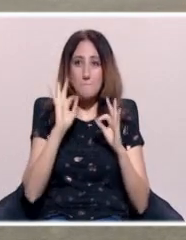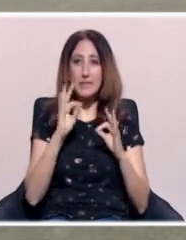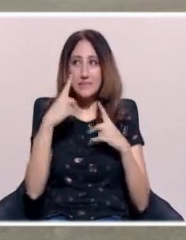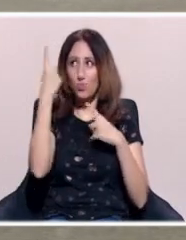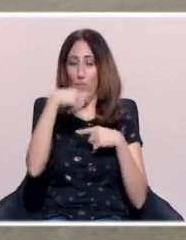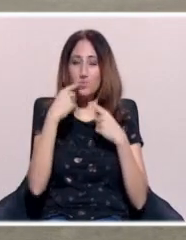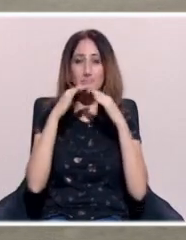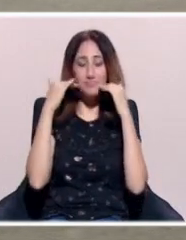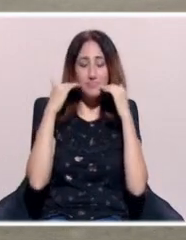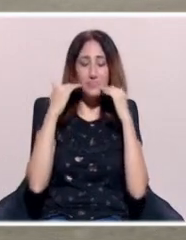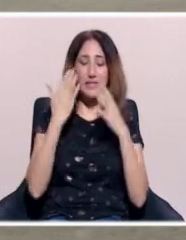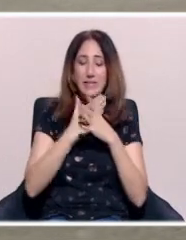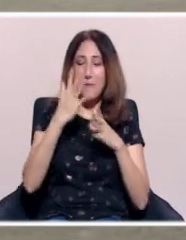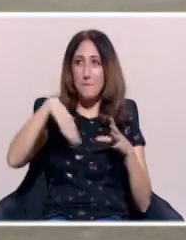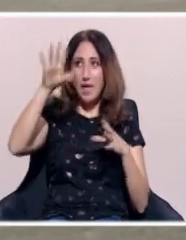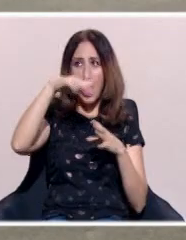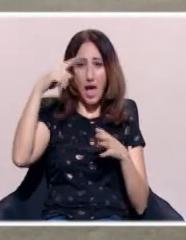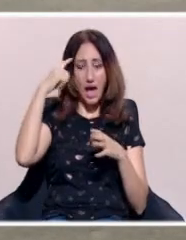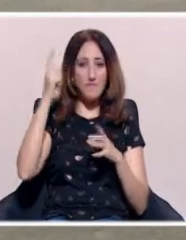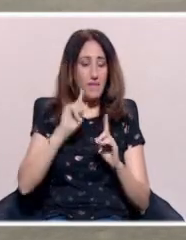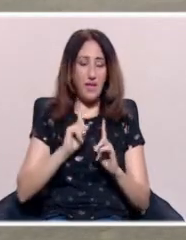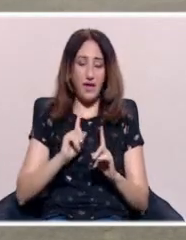تفهمها كويس، ويا رب تكون اتفهمت يا رب.